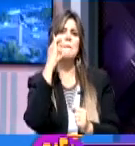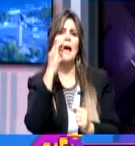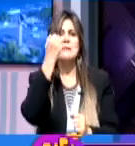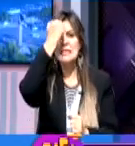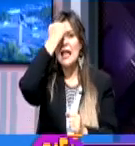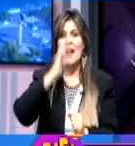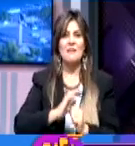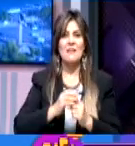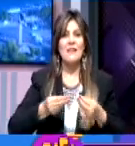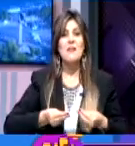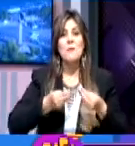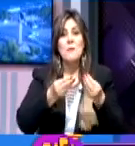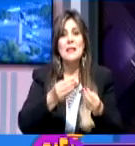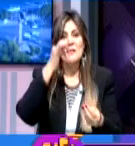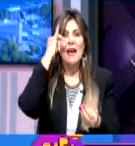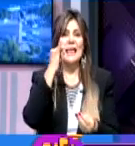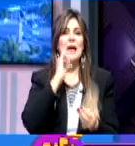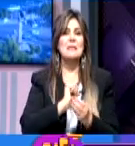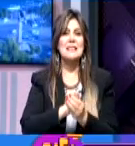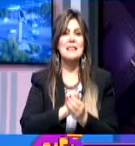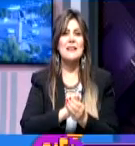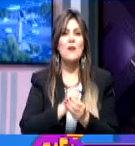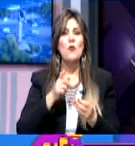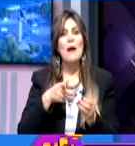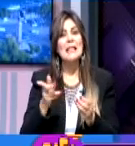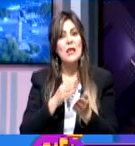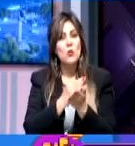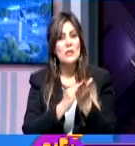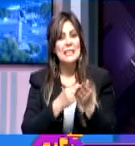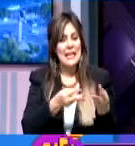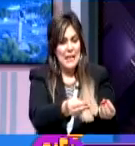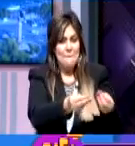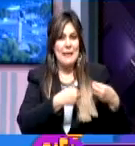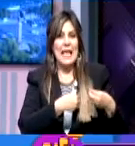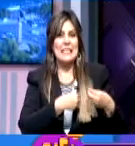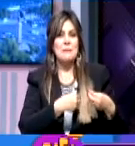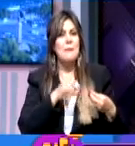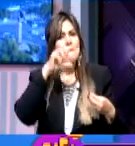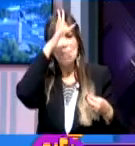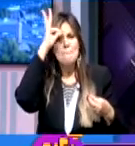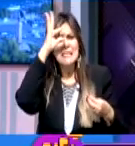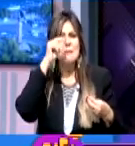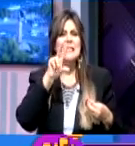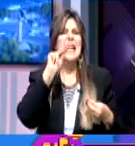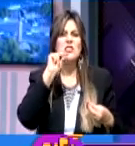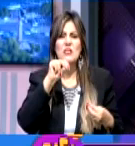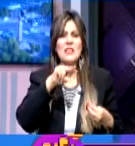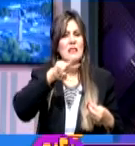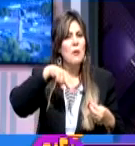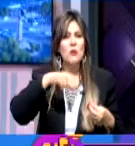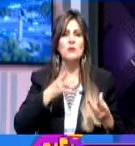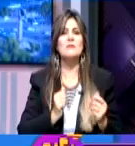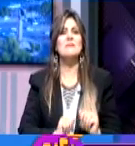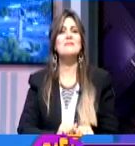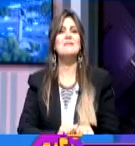50 ويديكي مثلا وصل تاني تستردي الجمارك والضرايب، انما دلوقتي بيعفي من اولها ما فيش استرداد، يعني في